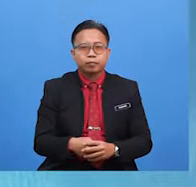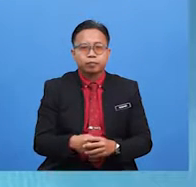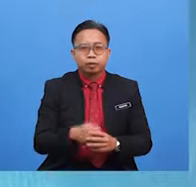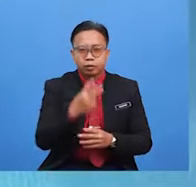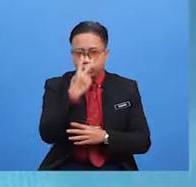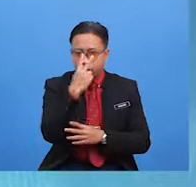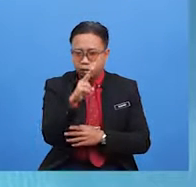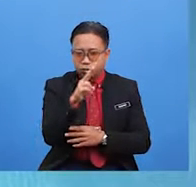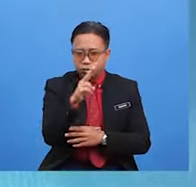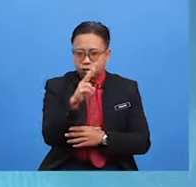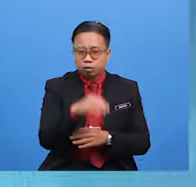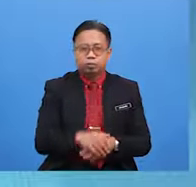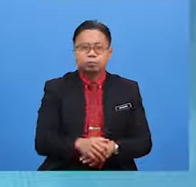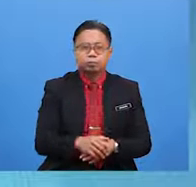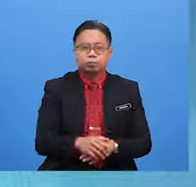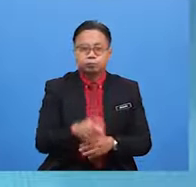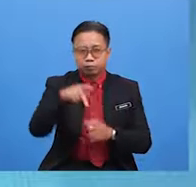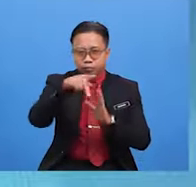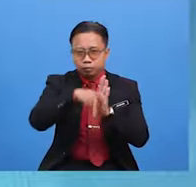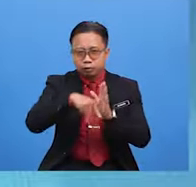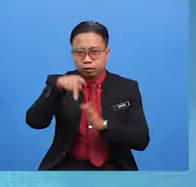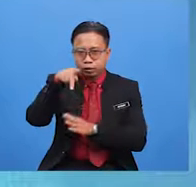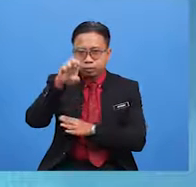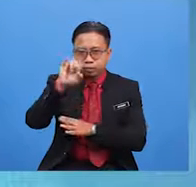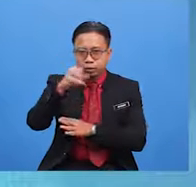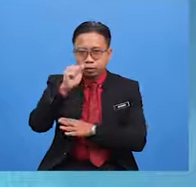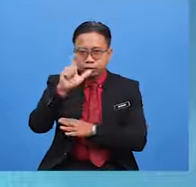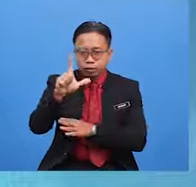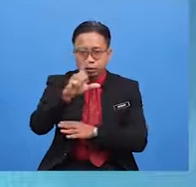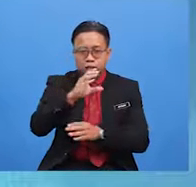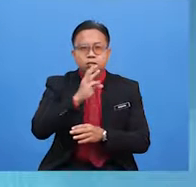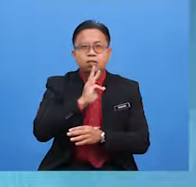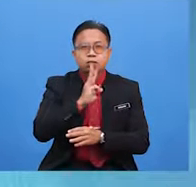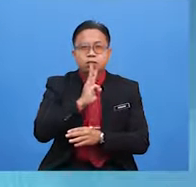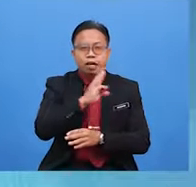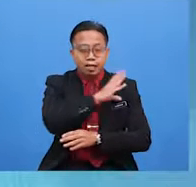dalam tiga keadaan, iaitu berpecah, cecair dan gas.